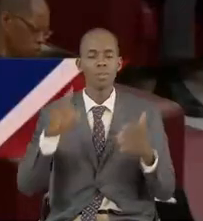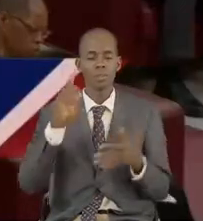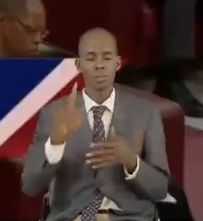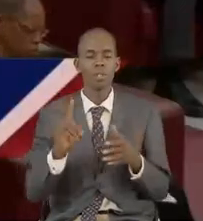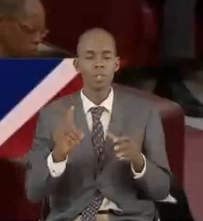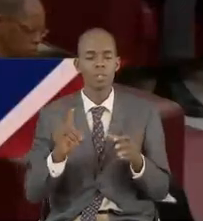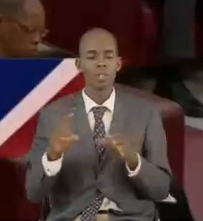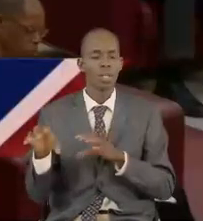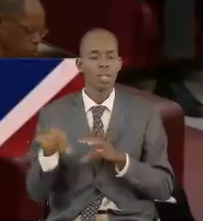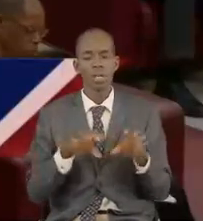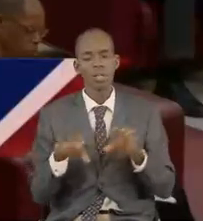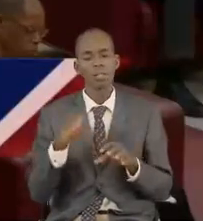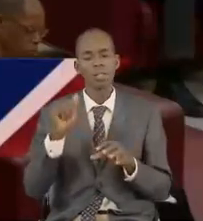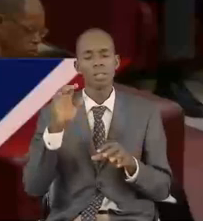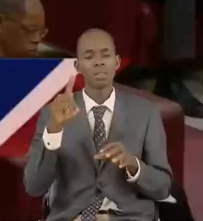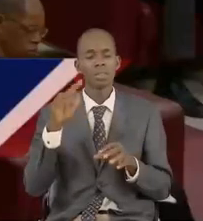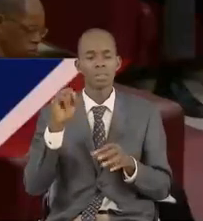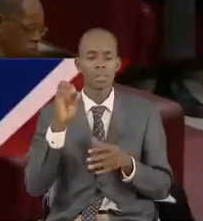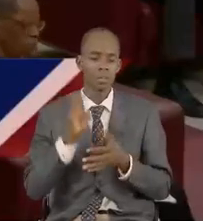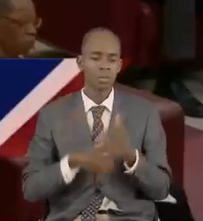verset 1